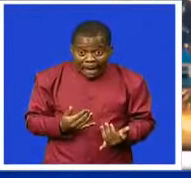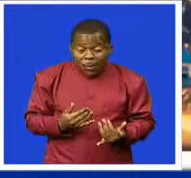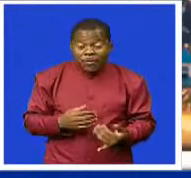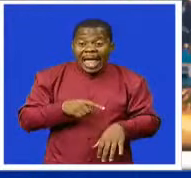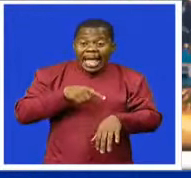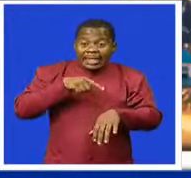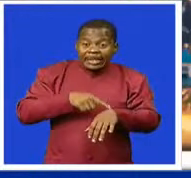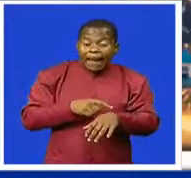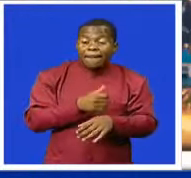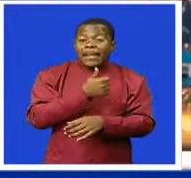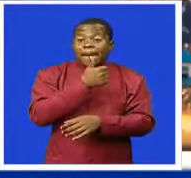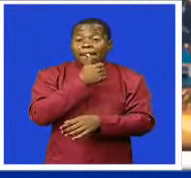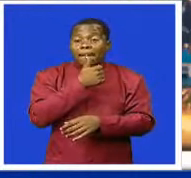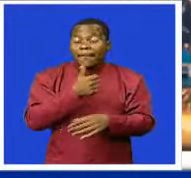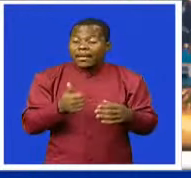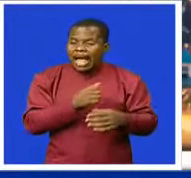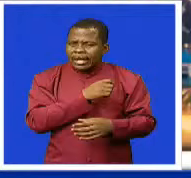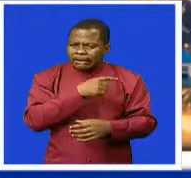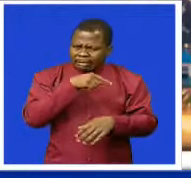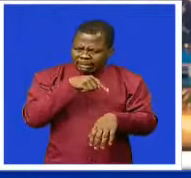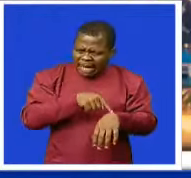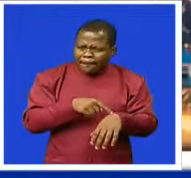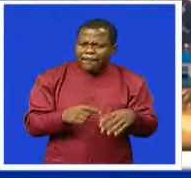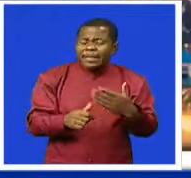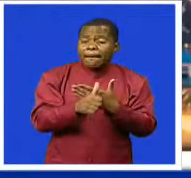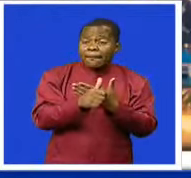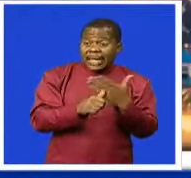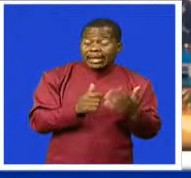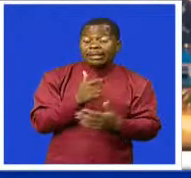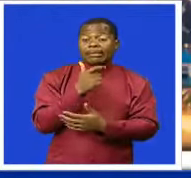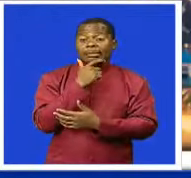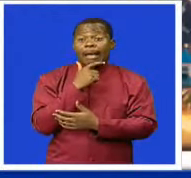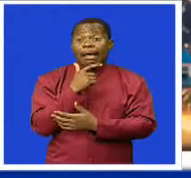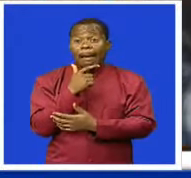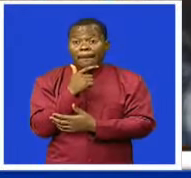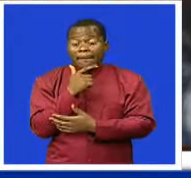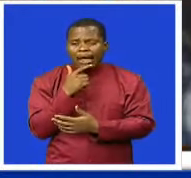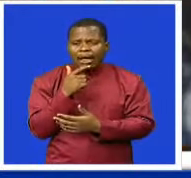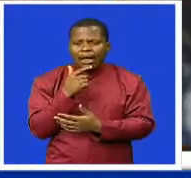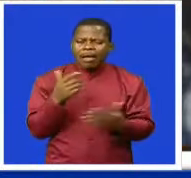bashiye emakhaya abo angakagadwa bovakasha etindzaweni letehlukene.